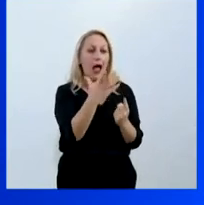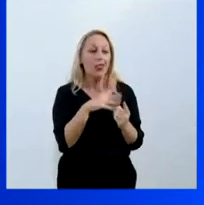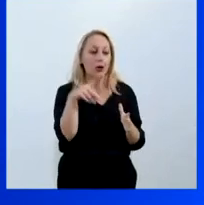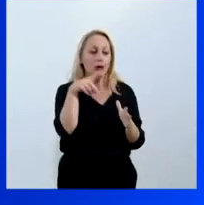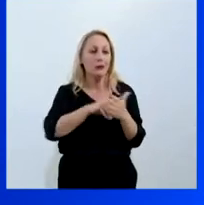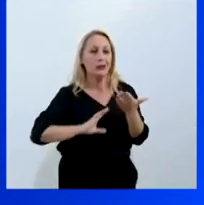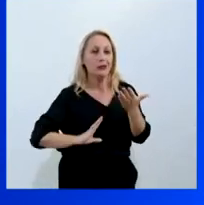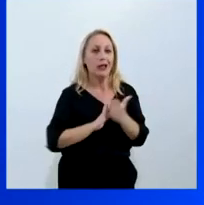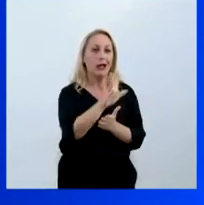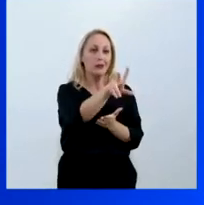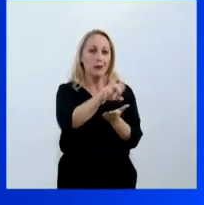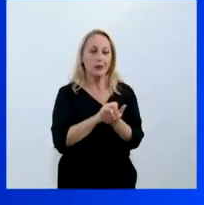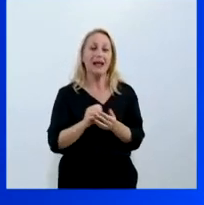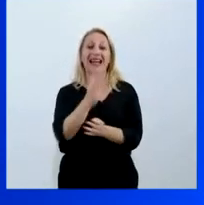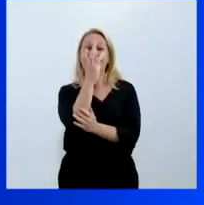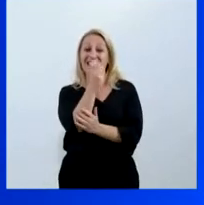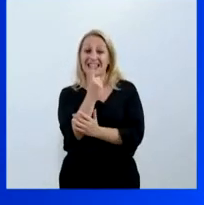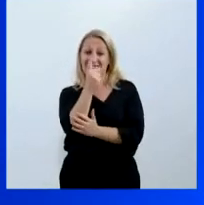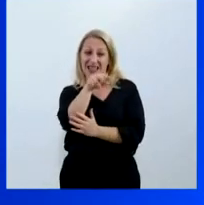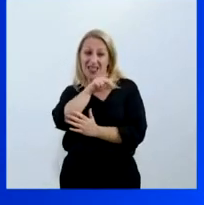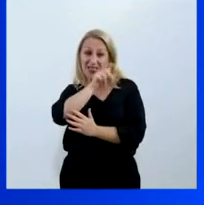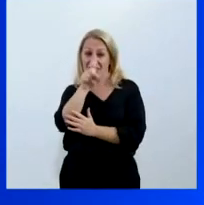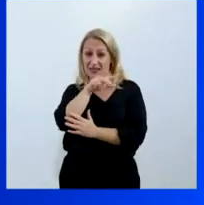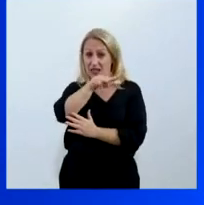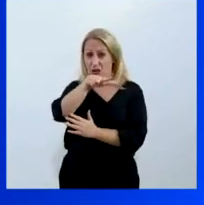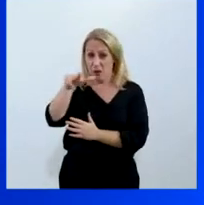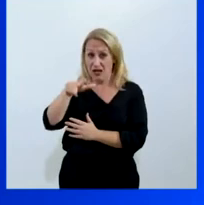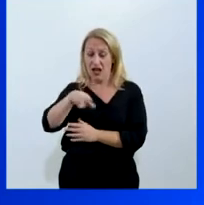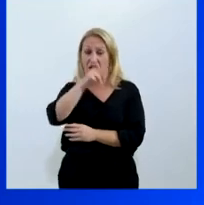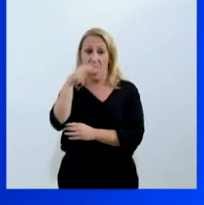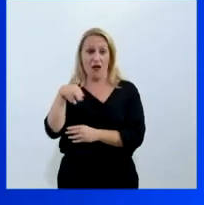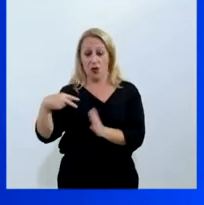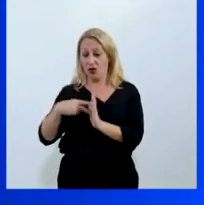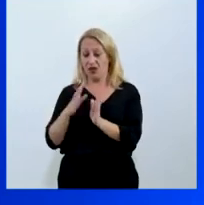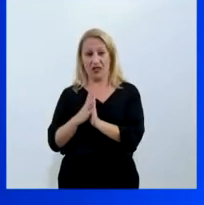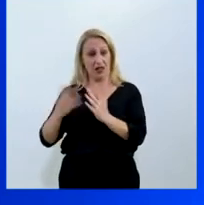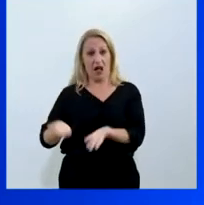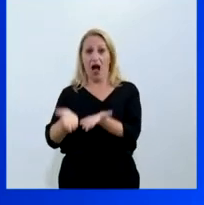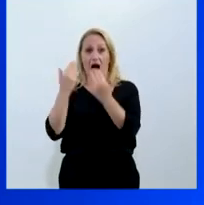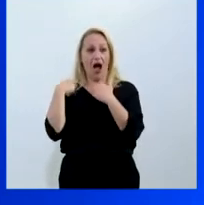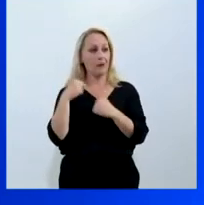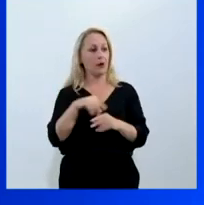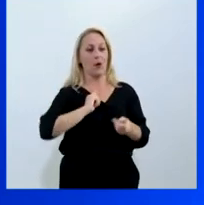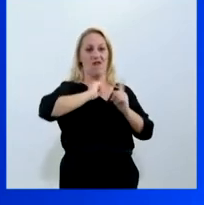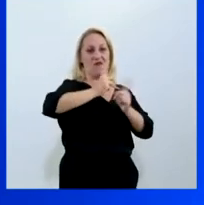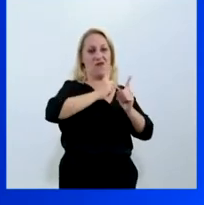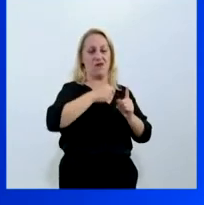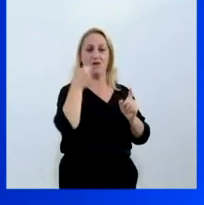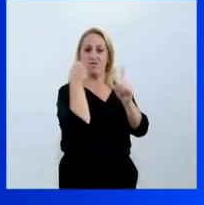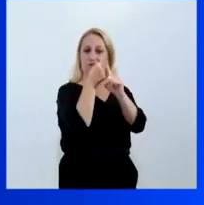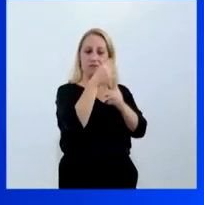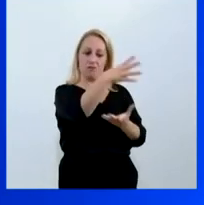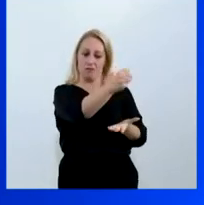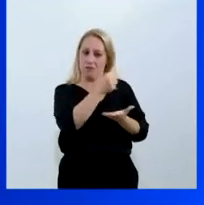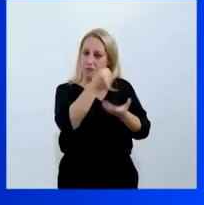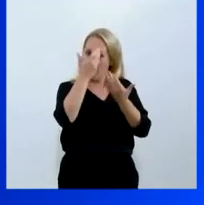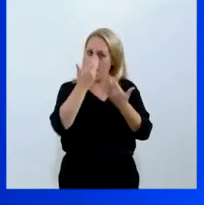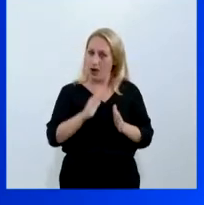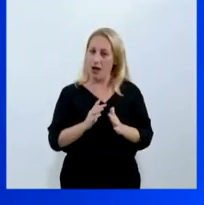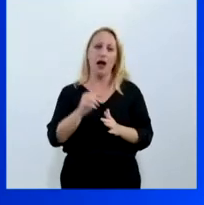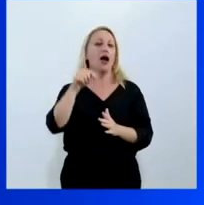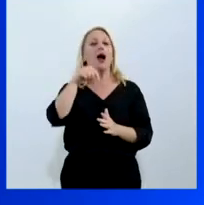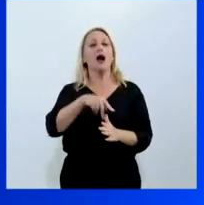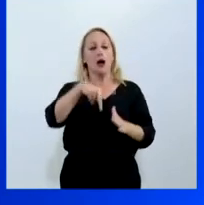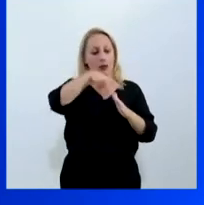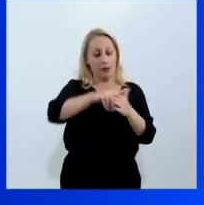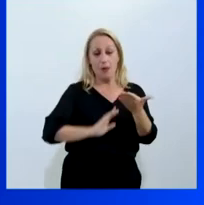στη χώρα 31 δισεκατομμύρια ευρώ, τα οποία δεν υπήρχαν το 2019. Και η δυνατότητα η οποία μας δίνεται να προσθέσουμε μια πρόσθετη